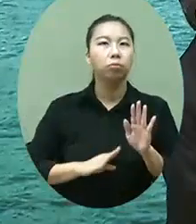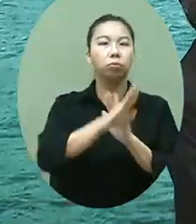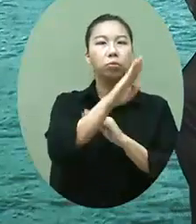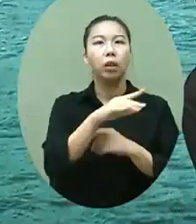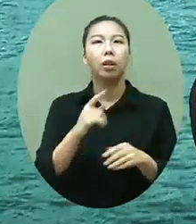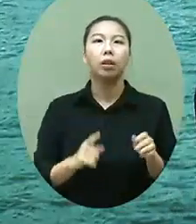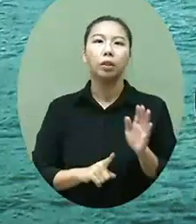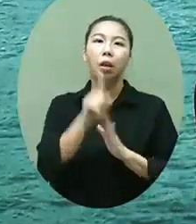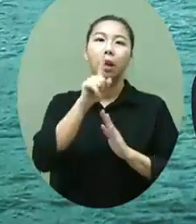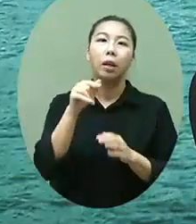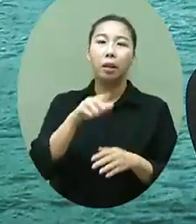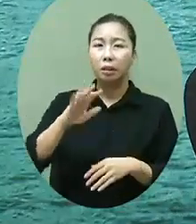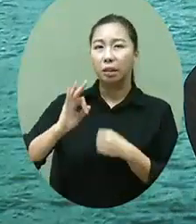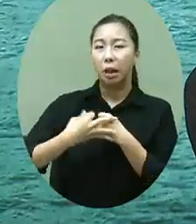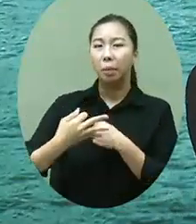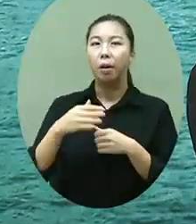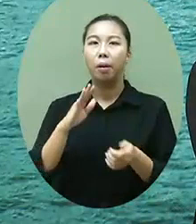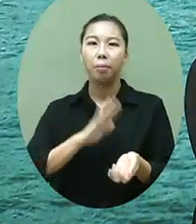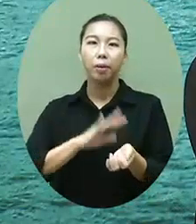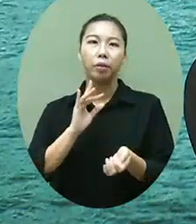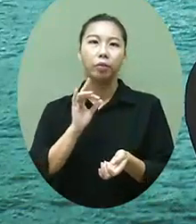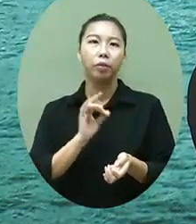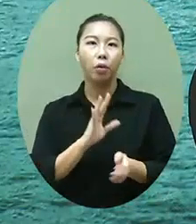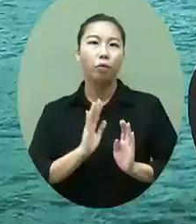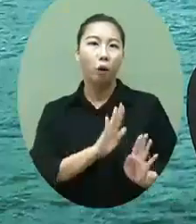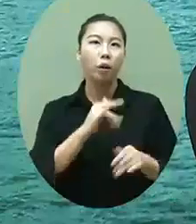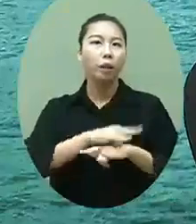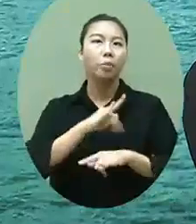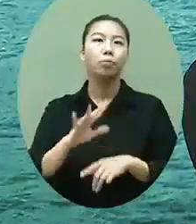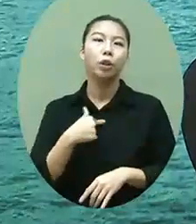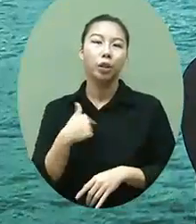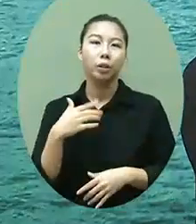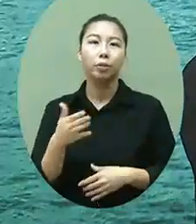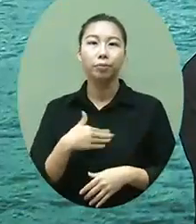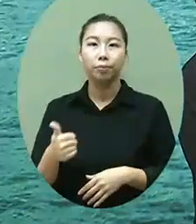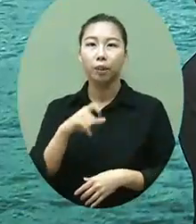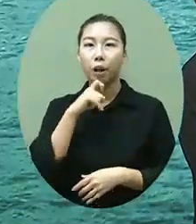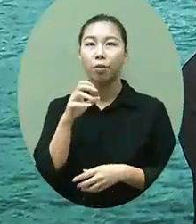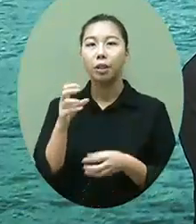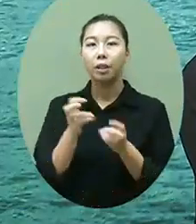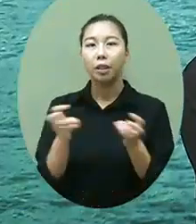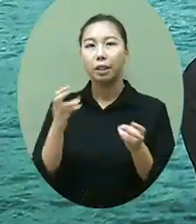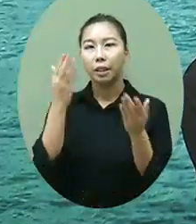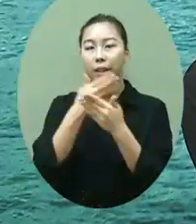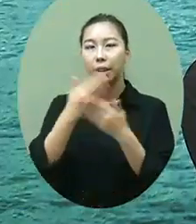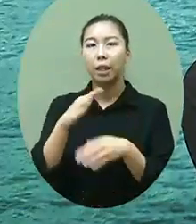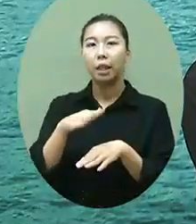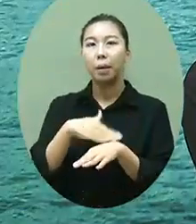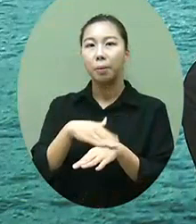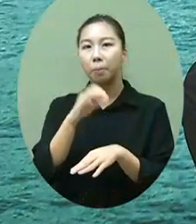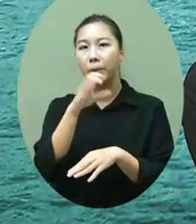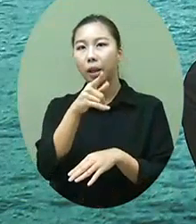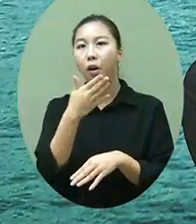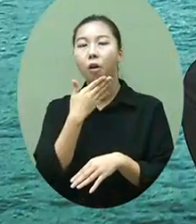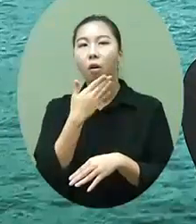third round. Okay, thank you. Last question. 你好，有線電視啊，先想問何副局長噶。